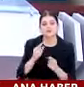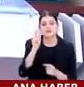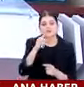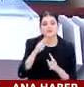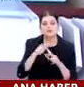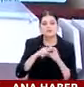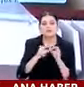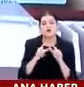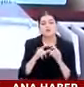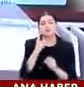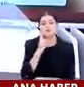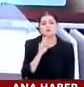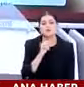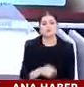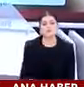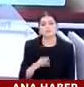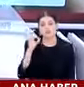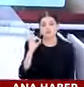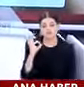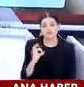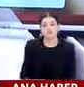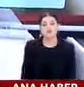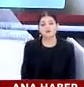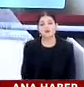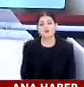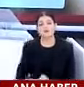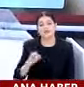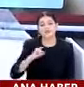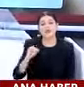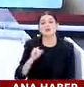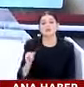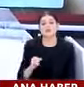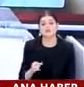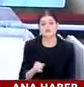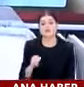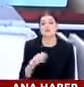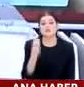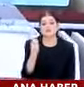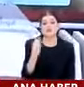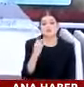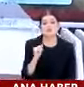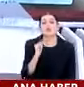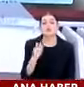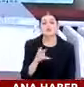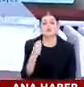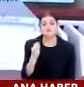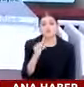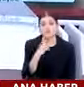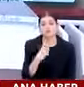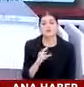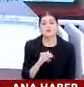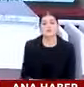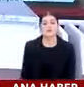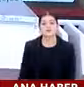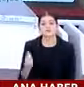yeni kat sayısı Eğer 0'a Ee yaklaştığı zaman bu olumlu bir şey kötü değil yani gilik hassasiyeti dediğimiz